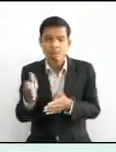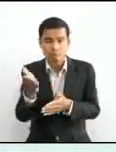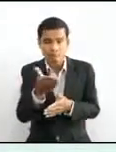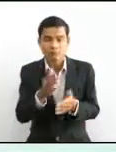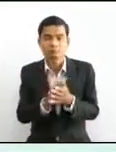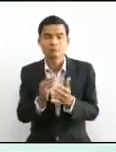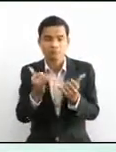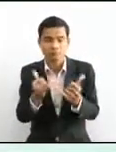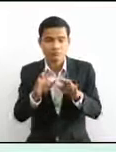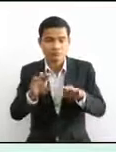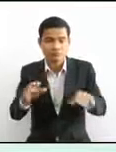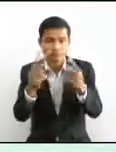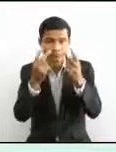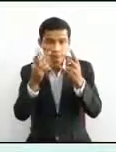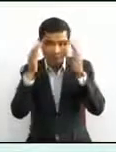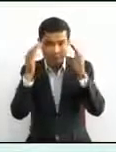chà là con được ở khnía chăm sạp